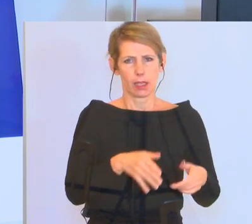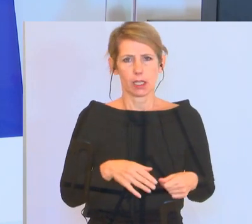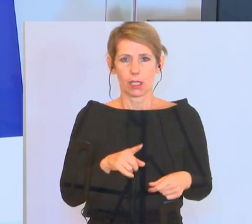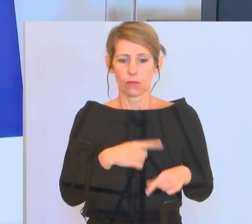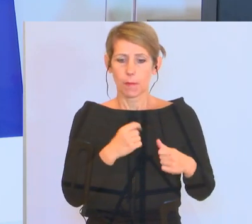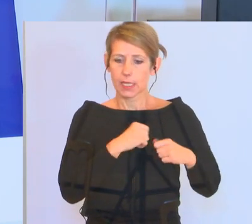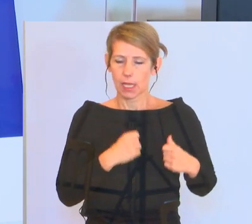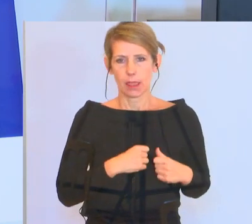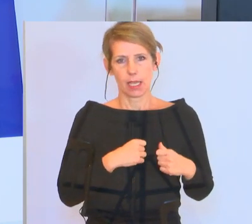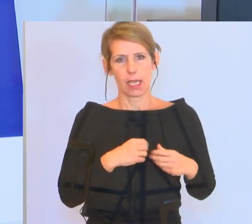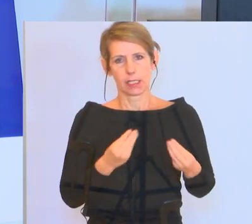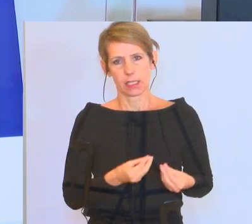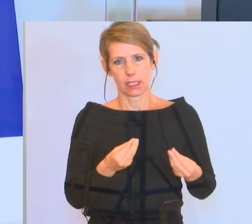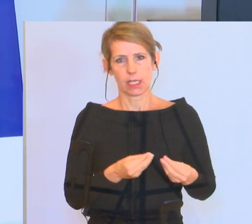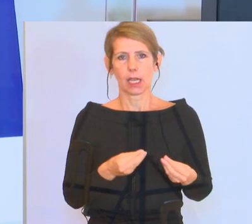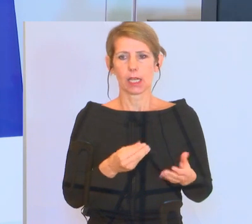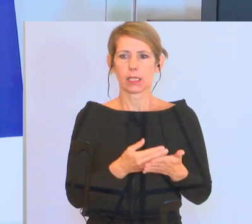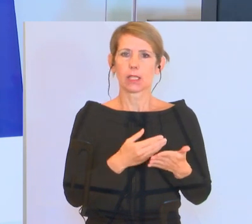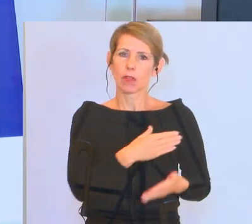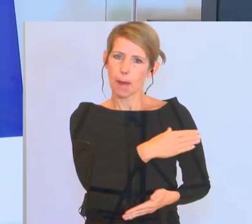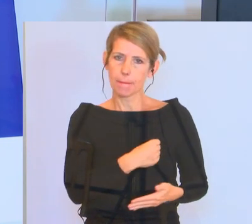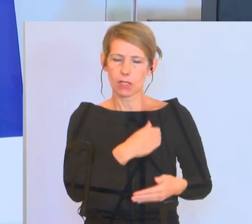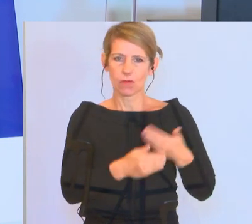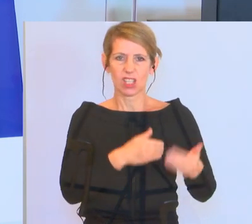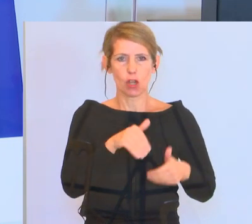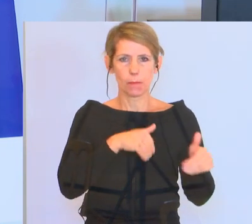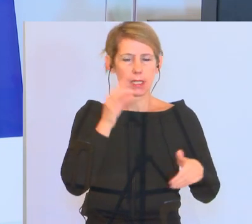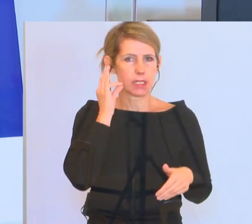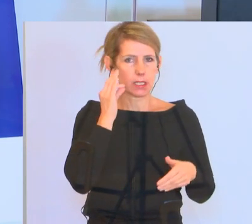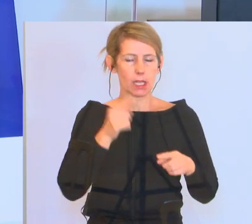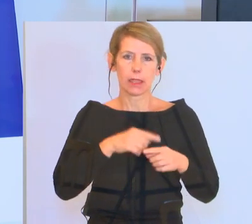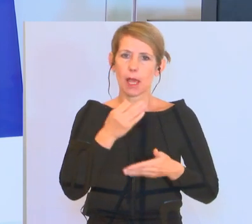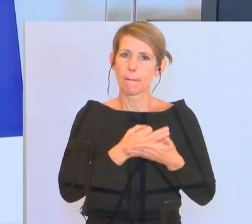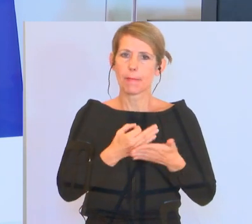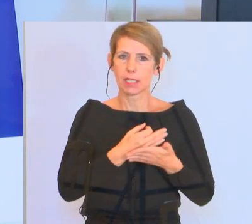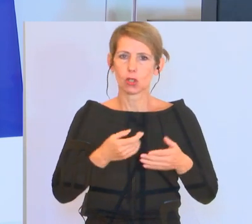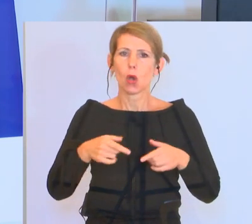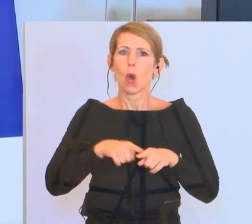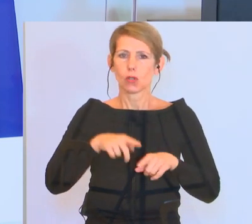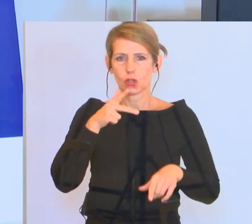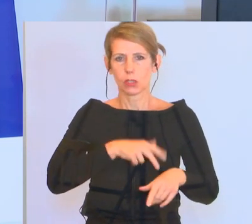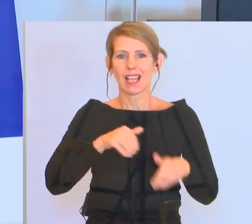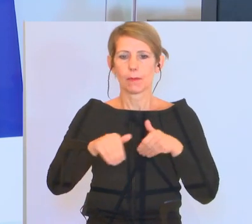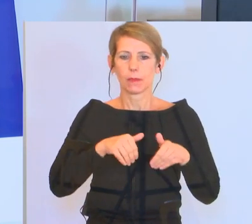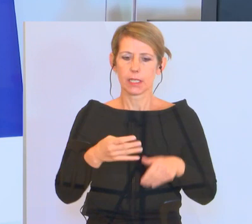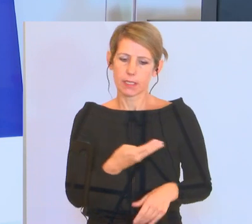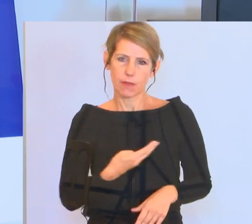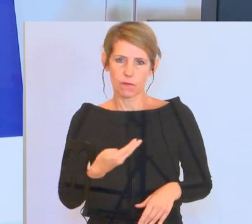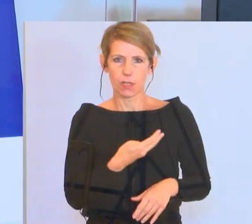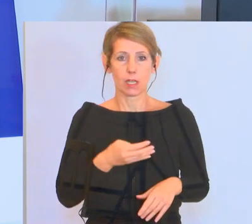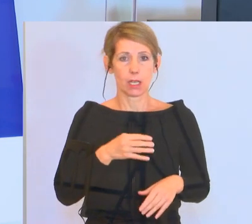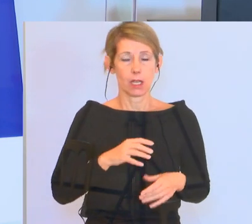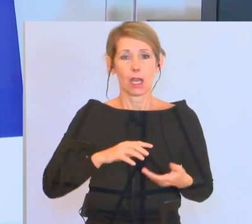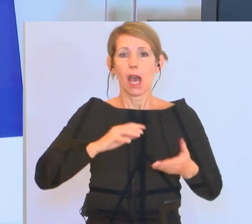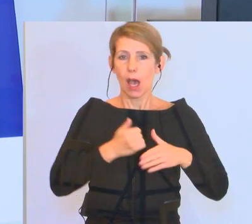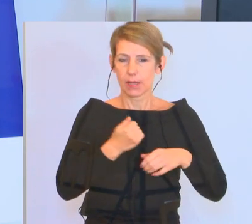Herzensanliegen. Deshalb habe ich am Beginn des Sommers gemeinsam mit der Wirtschaftsministerin, mit dem Bildungsminister und dem Sozialminister die Taskforce für